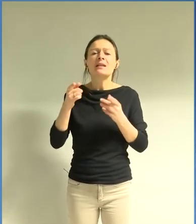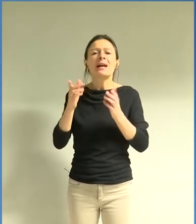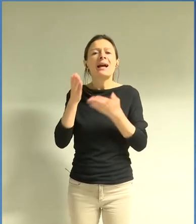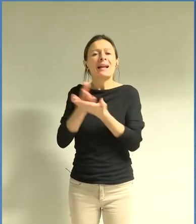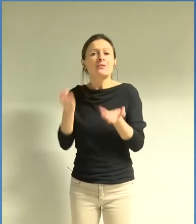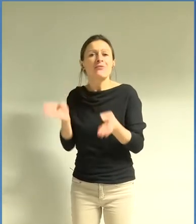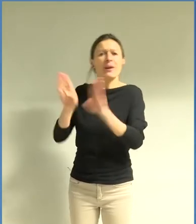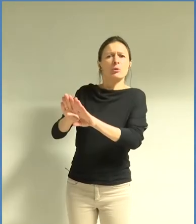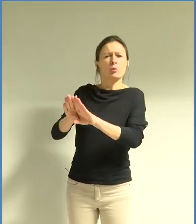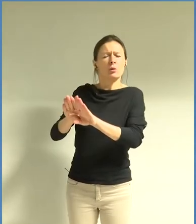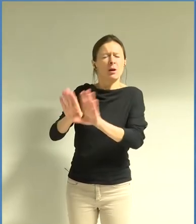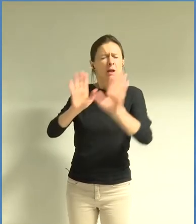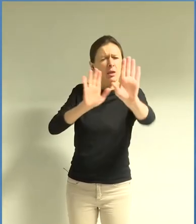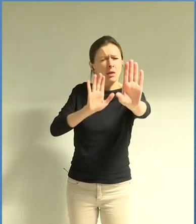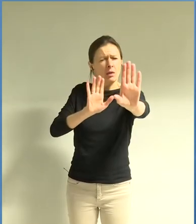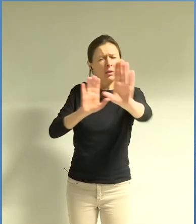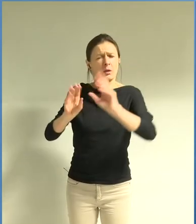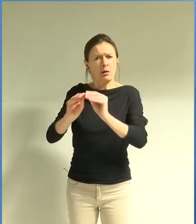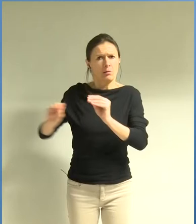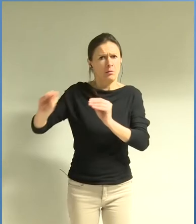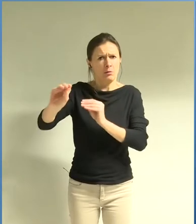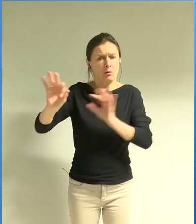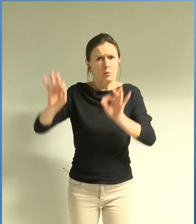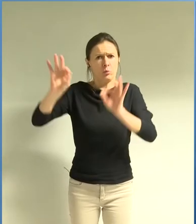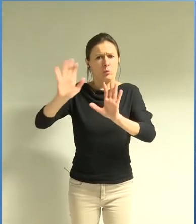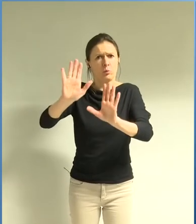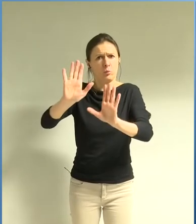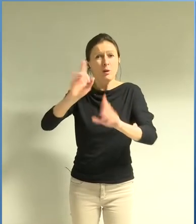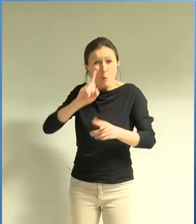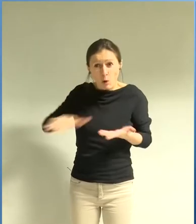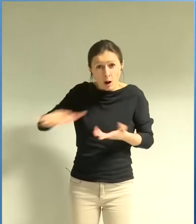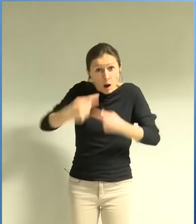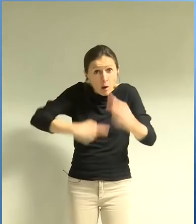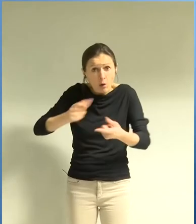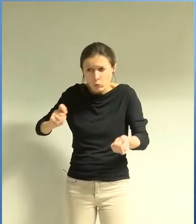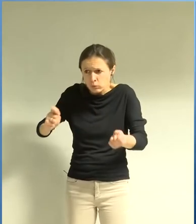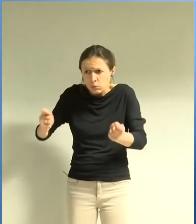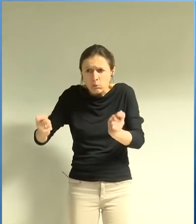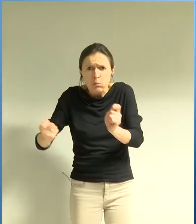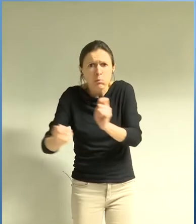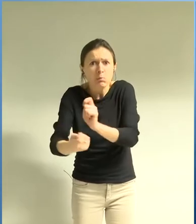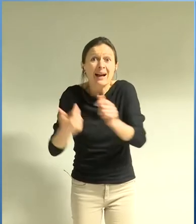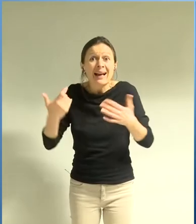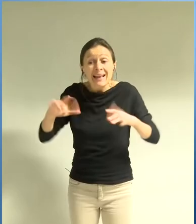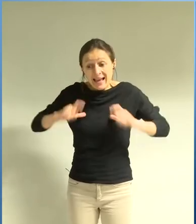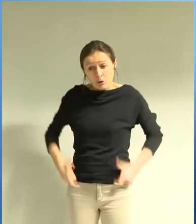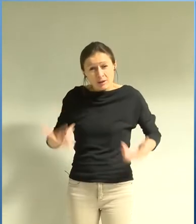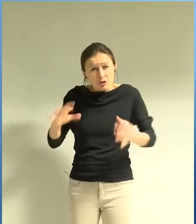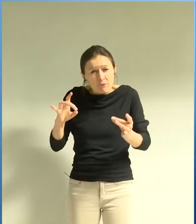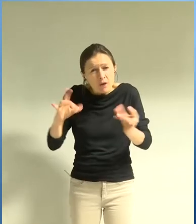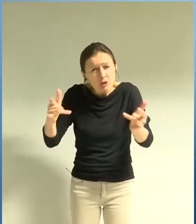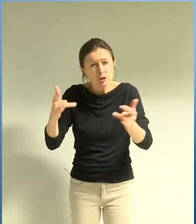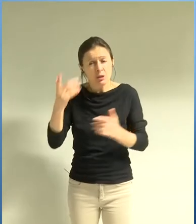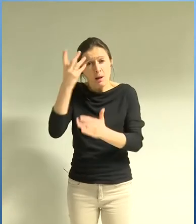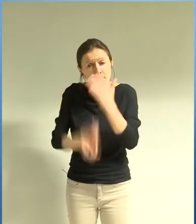classes envisagées à l'école anatole-france quartier en pleine opération de renouvellement urbain alors que cette école est déjà fragilisée par un manque de moyens financiers